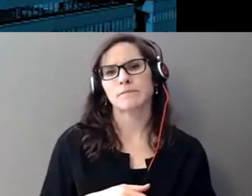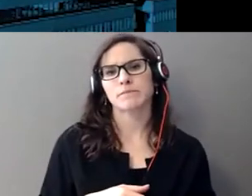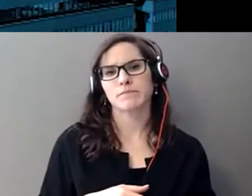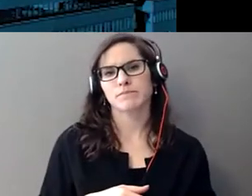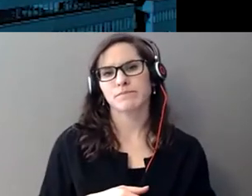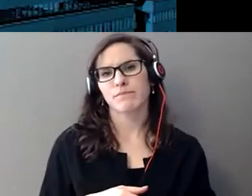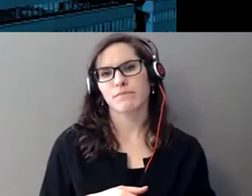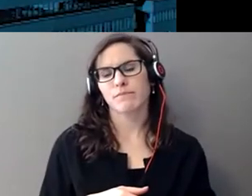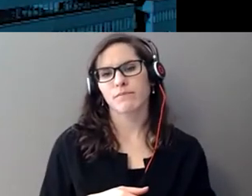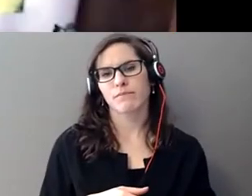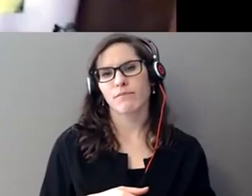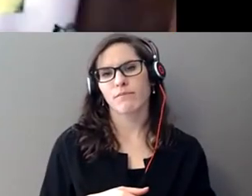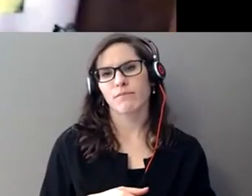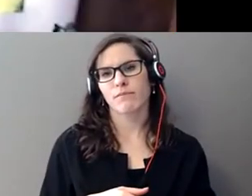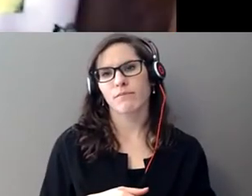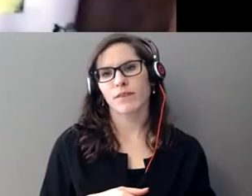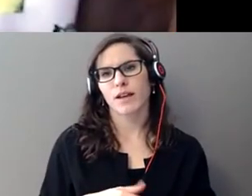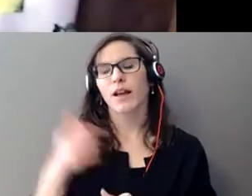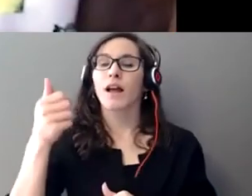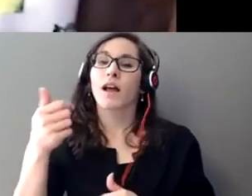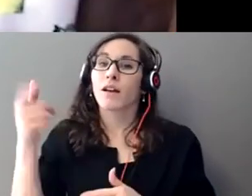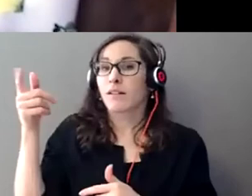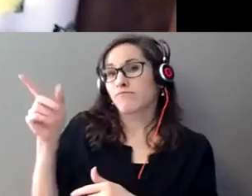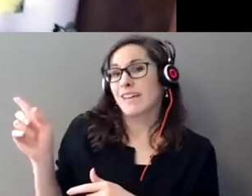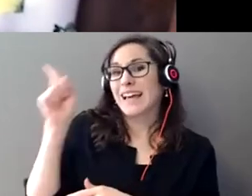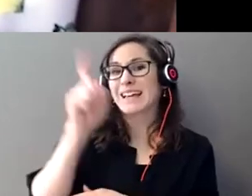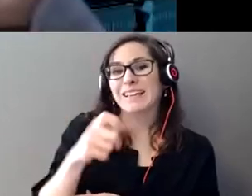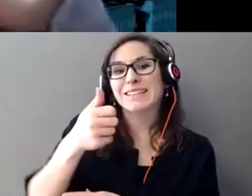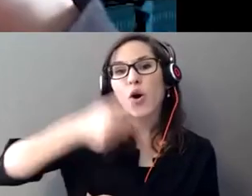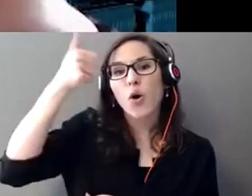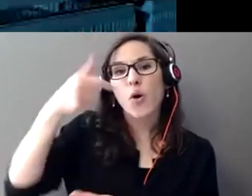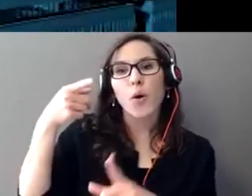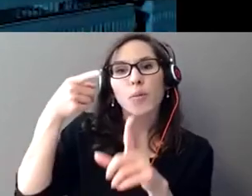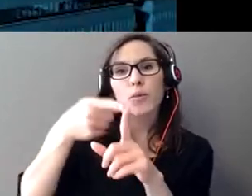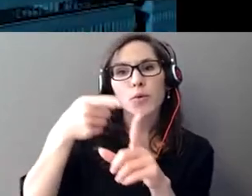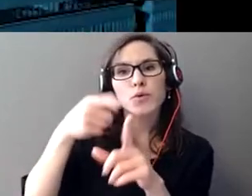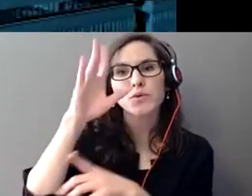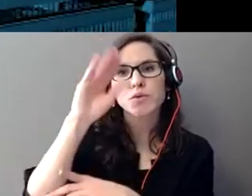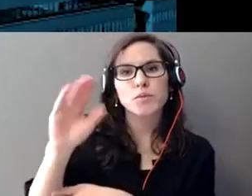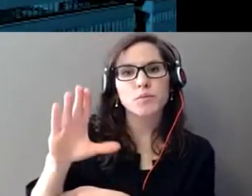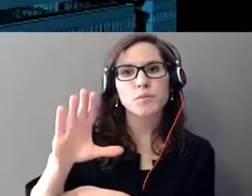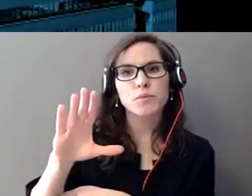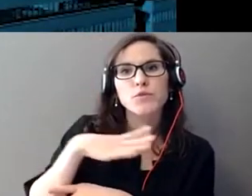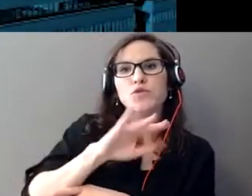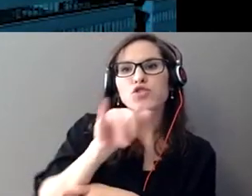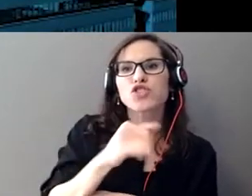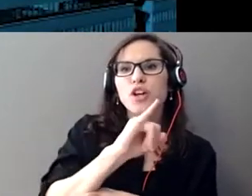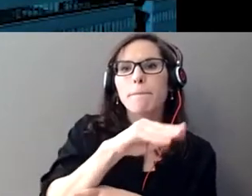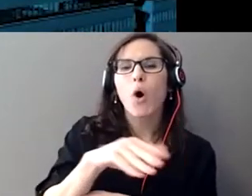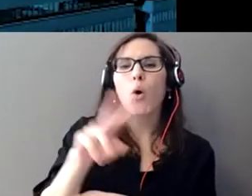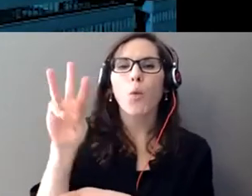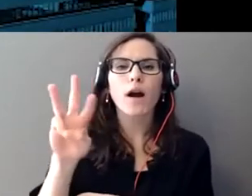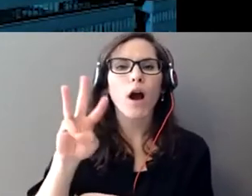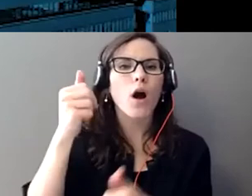donc ça s'adresse spécifiquement plus spécifiquement à monsieur Dimocker ou Jennifer Fournier Marion